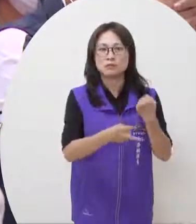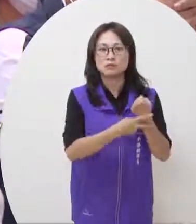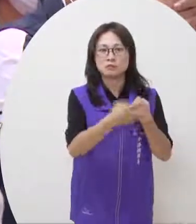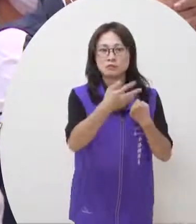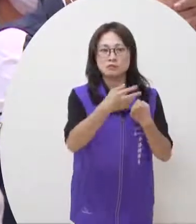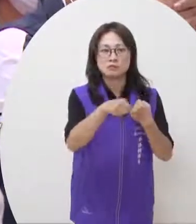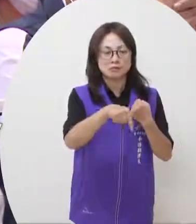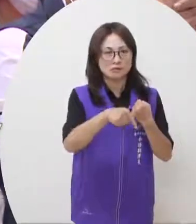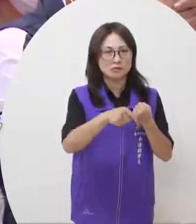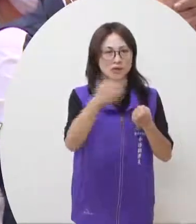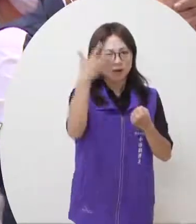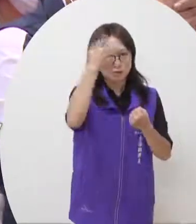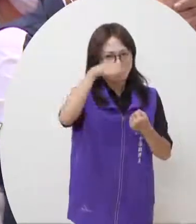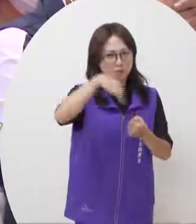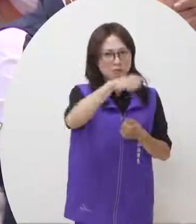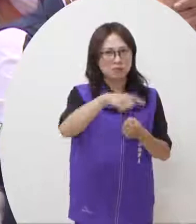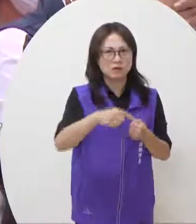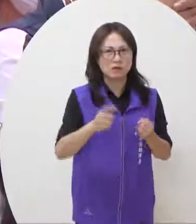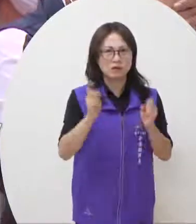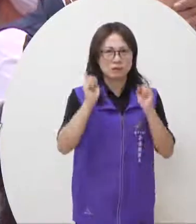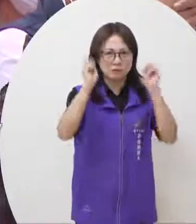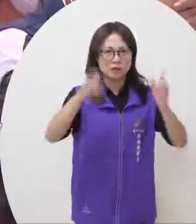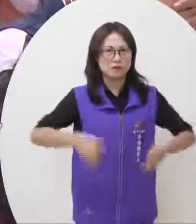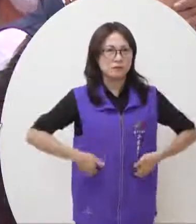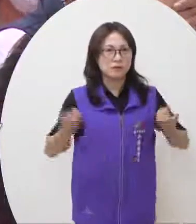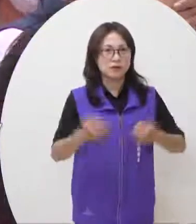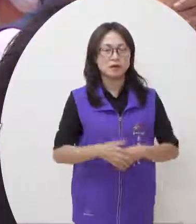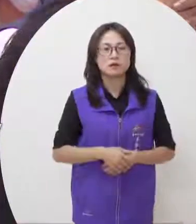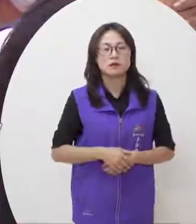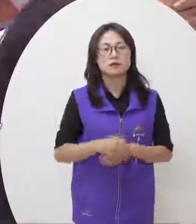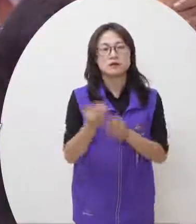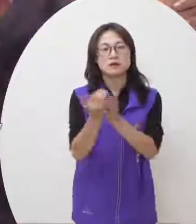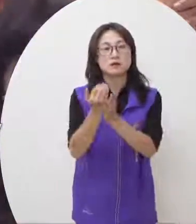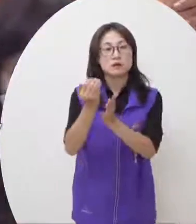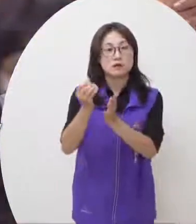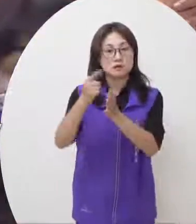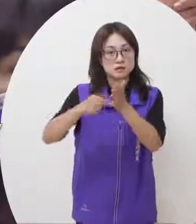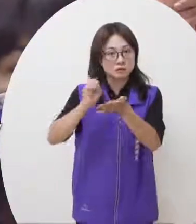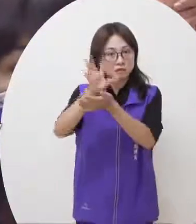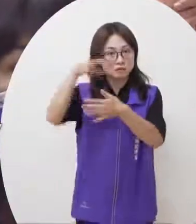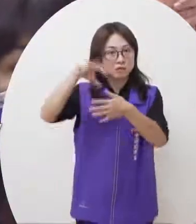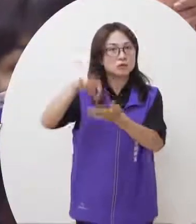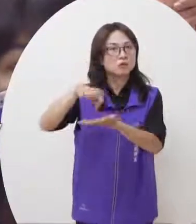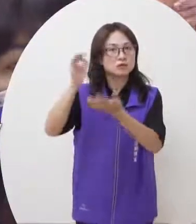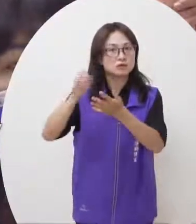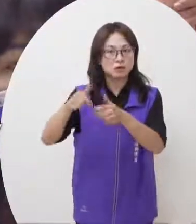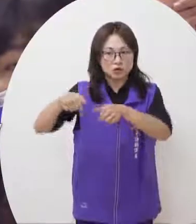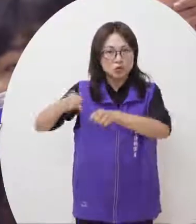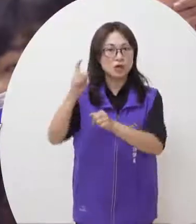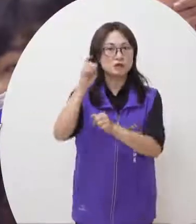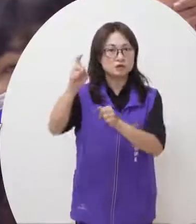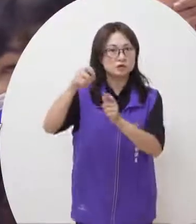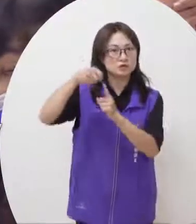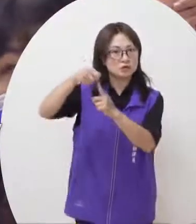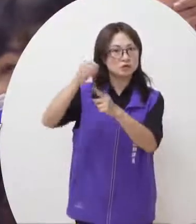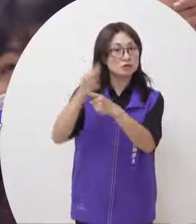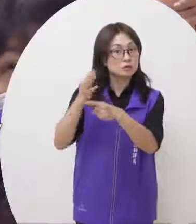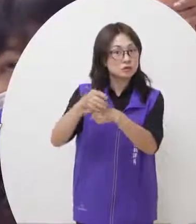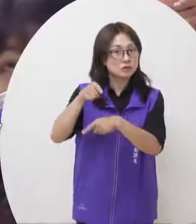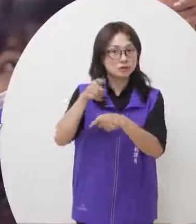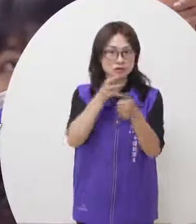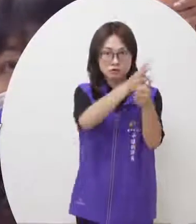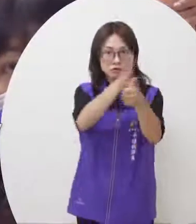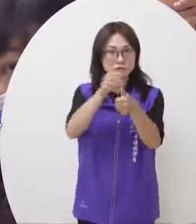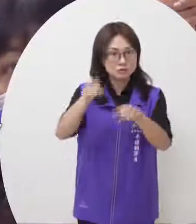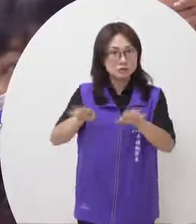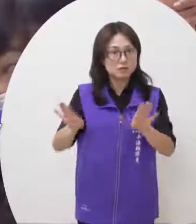刚刚听到简报中谈到说享有双十公车优惠，那请问一下，已经开始执行